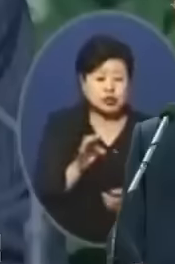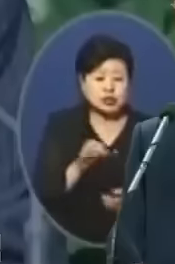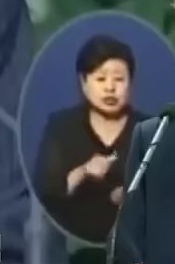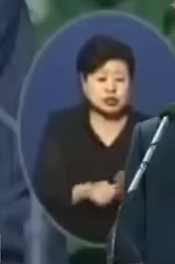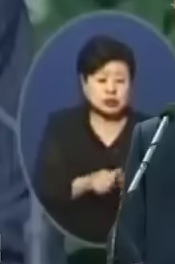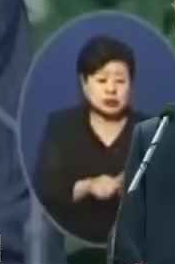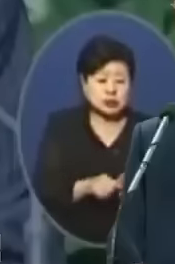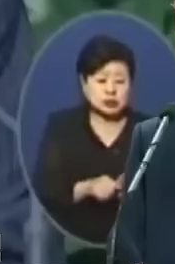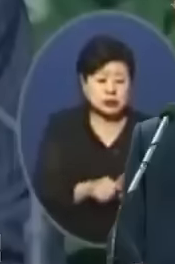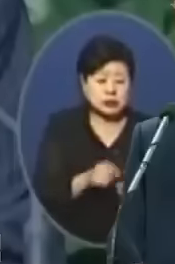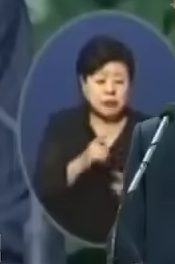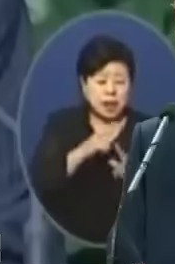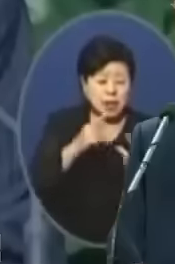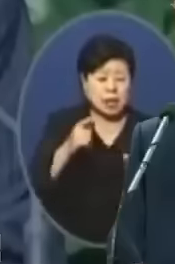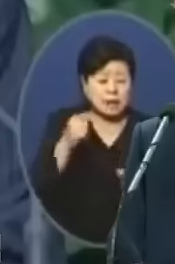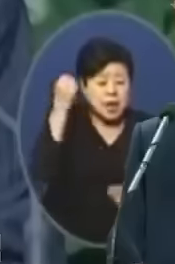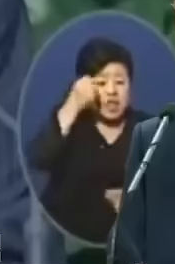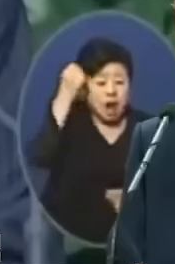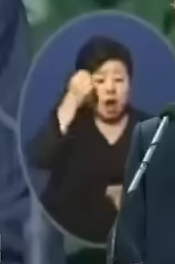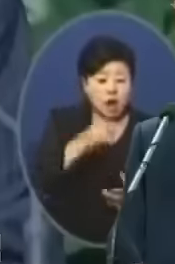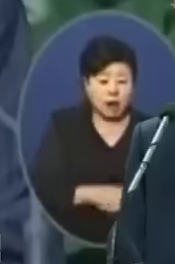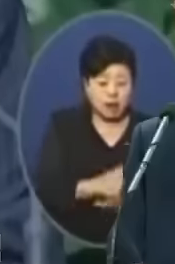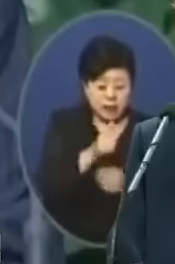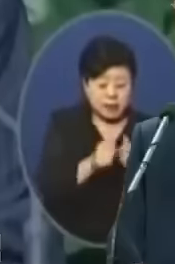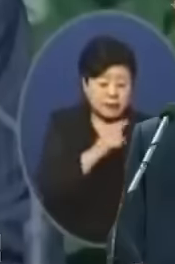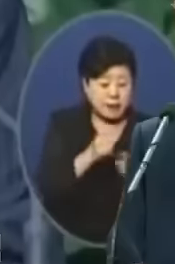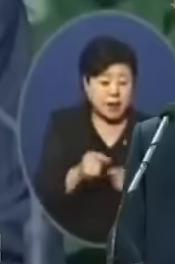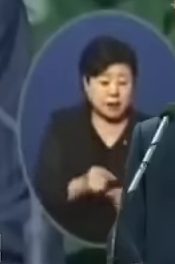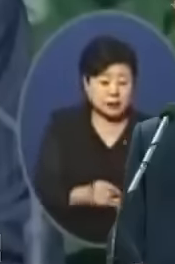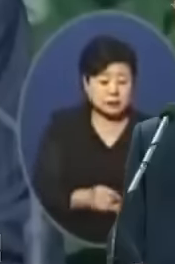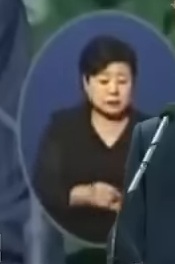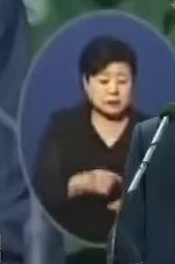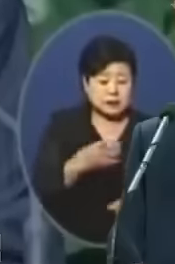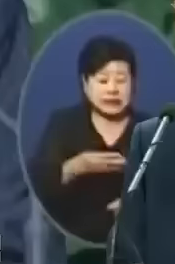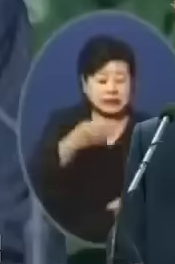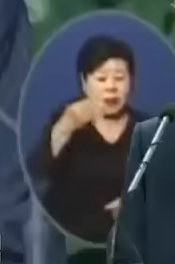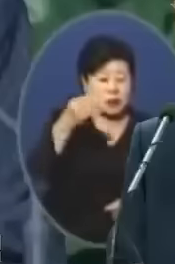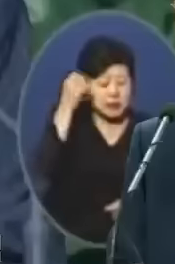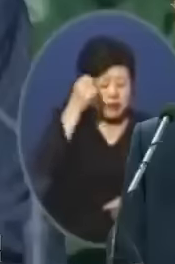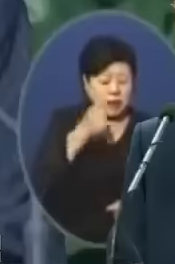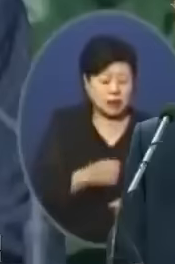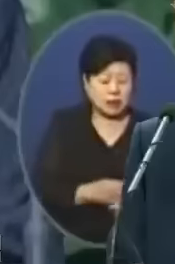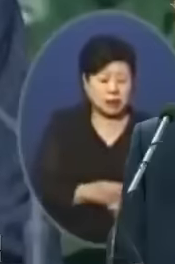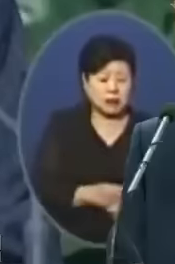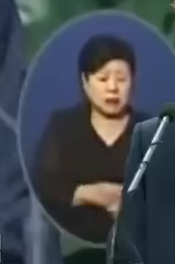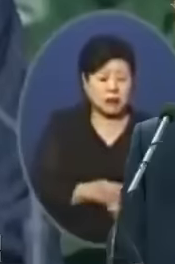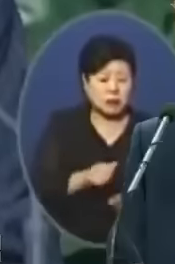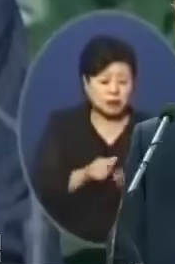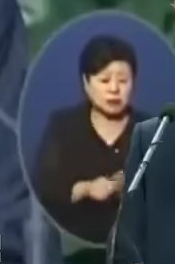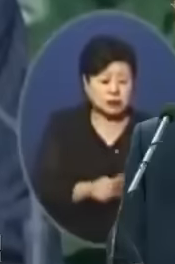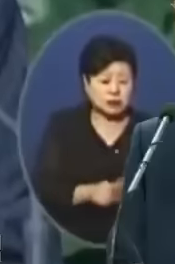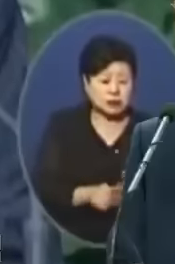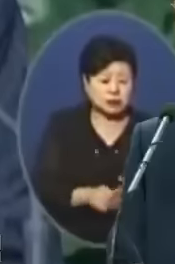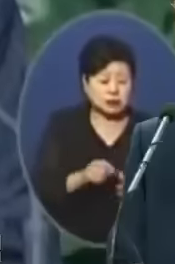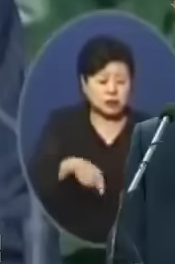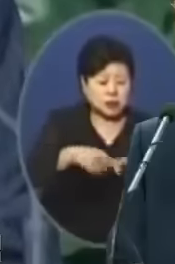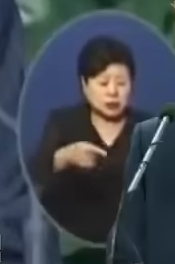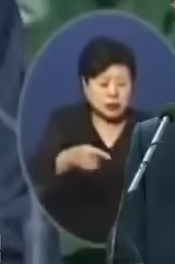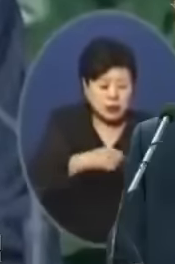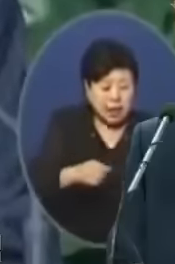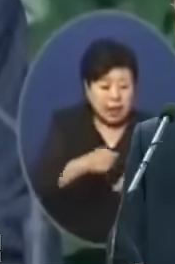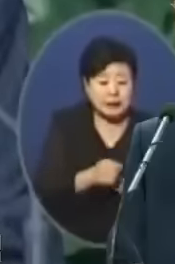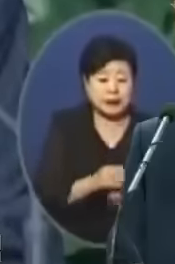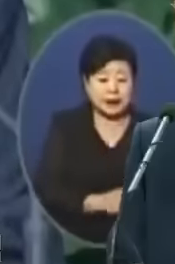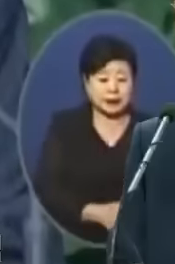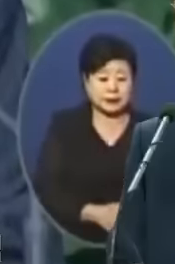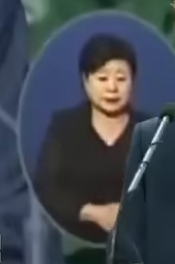것이지만은 말씀은 영인 것입니다. 하나님의 말씀은 4차원의 영인 것입니다. 영이 물질을 파고 들어가서 역사하는